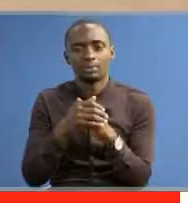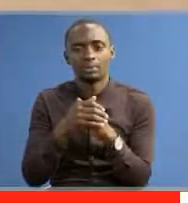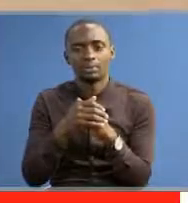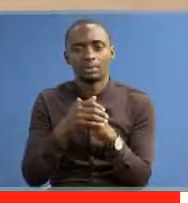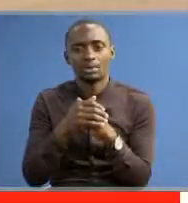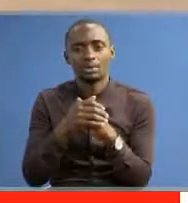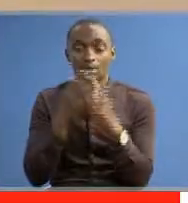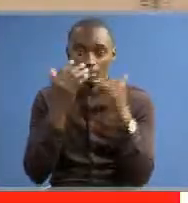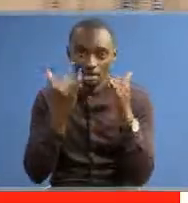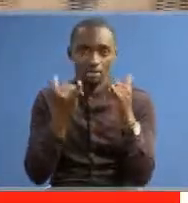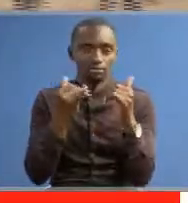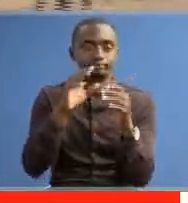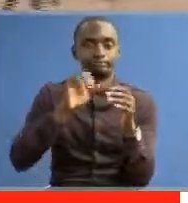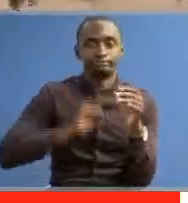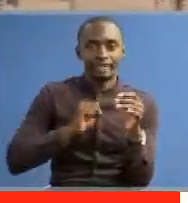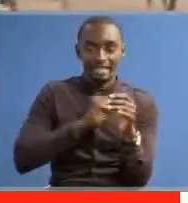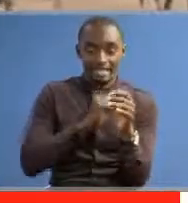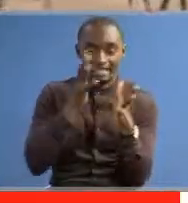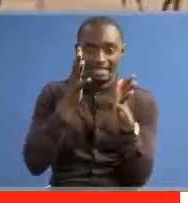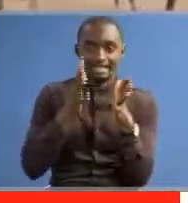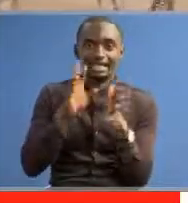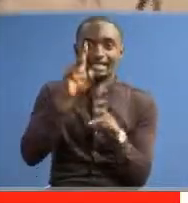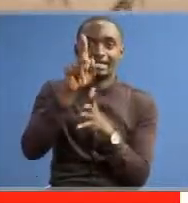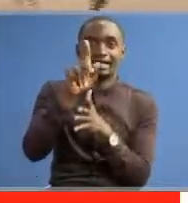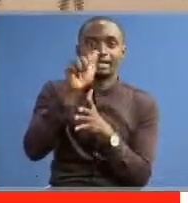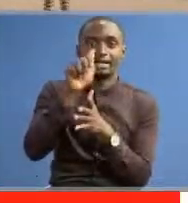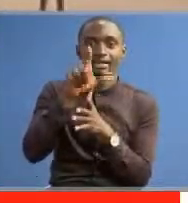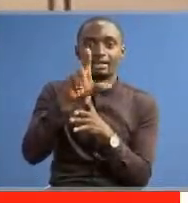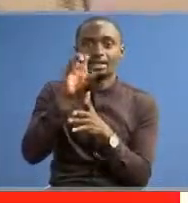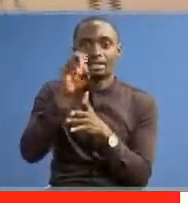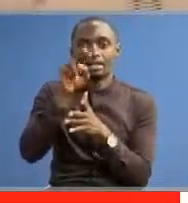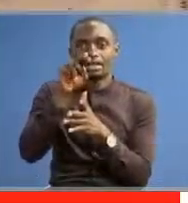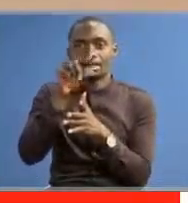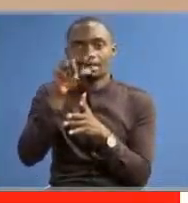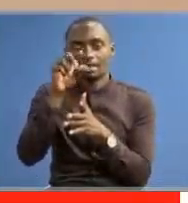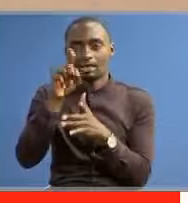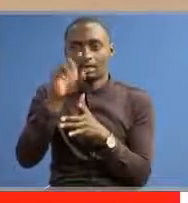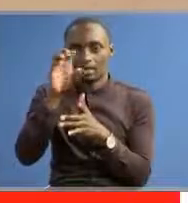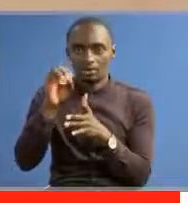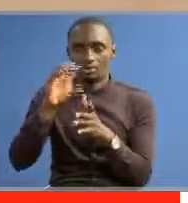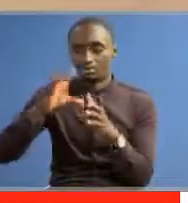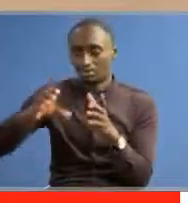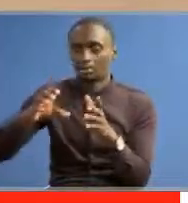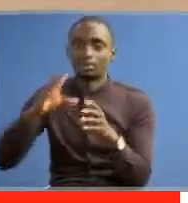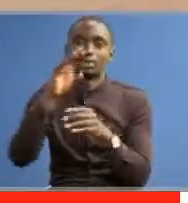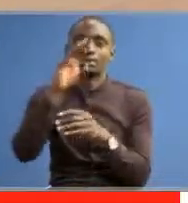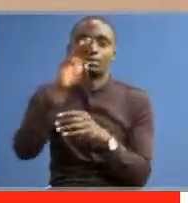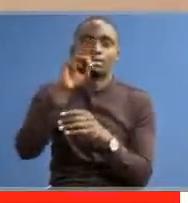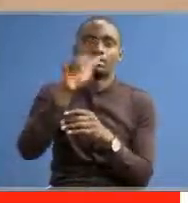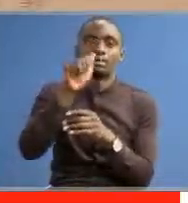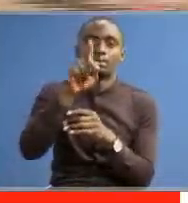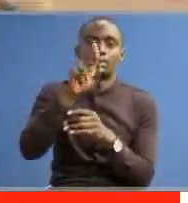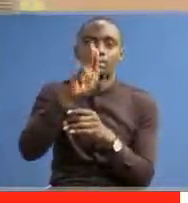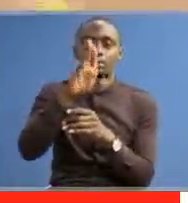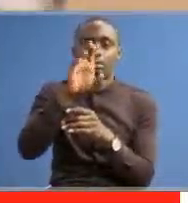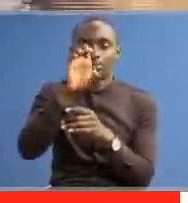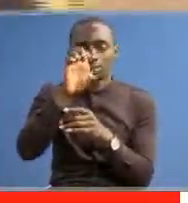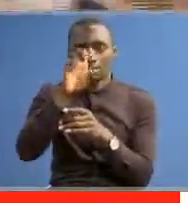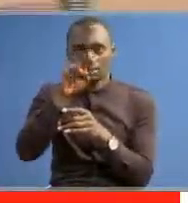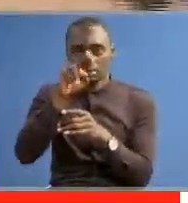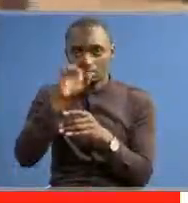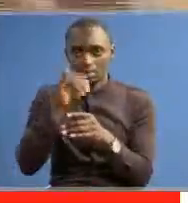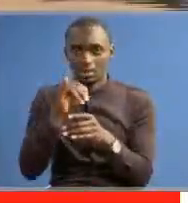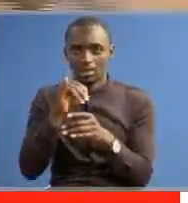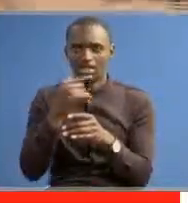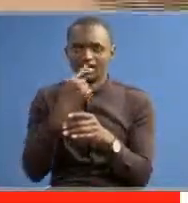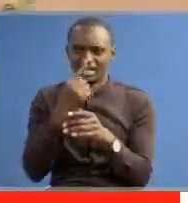Akihudhuria mashindano ya mpira ya MKJ huko Kalawa, kaunti ya Makueni, seneta wa kaunti hii Mutula Kilonzo Jr.